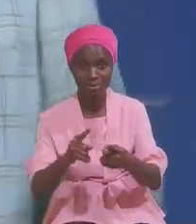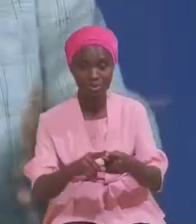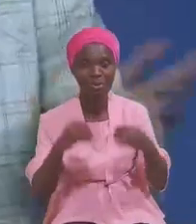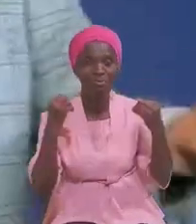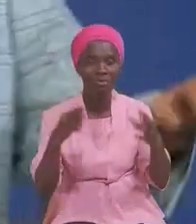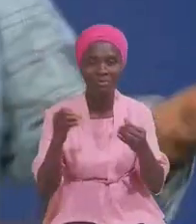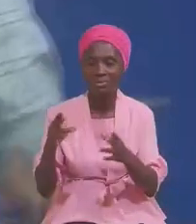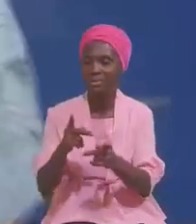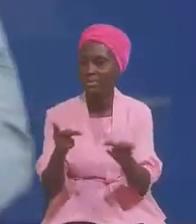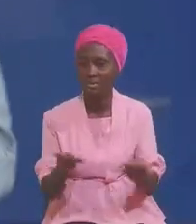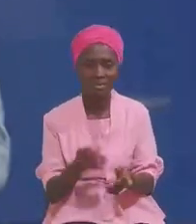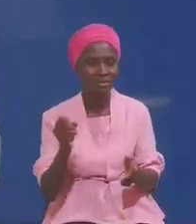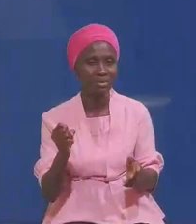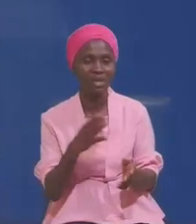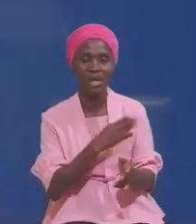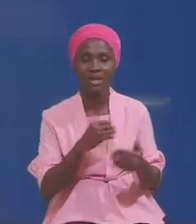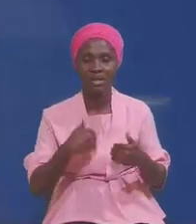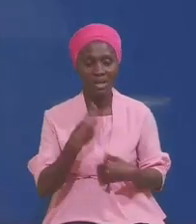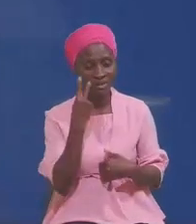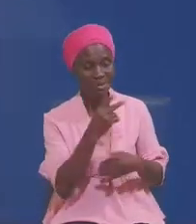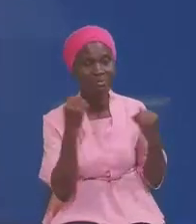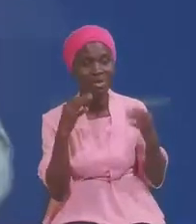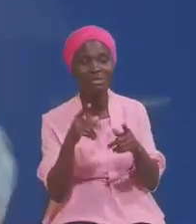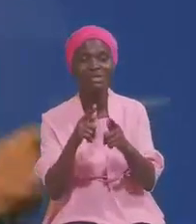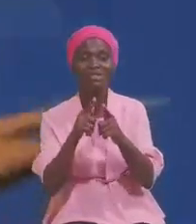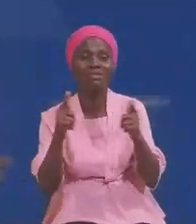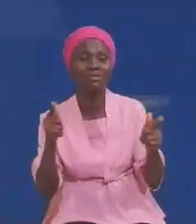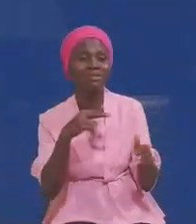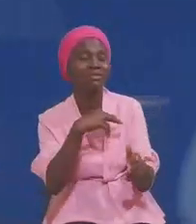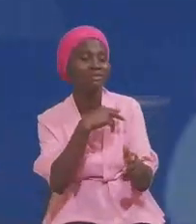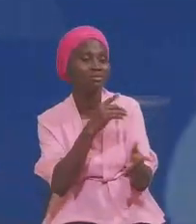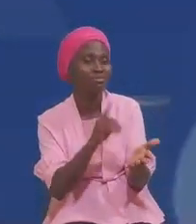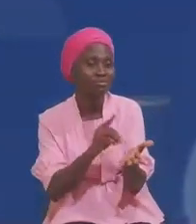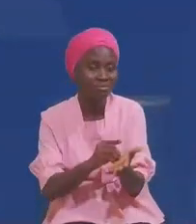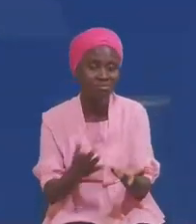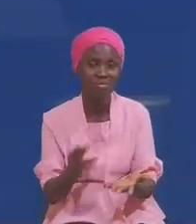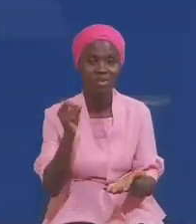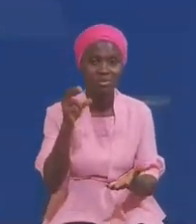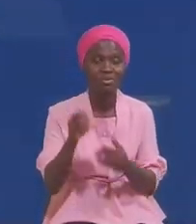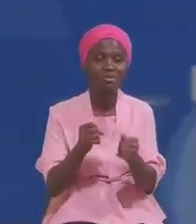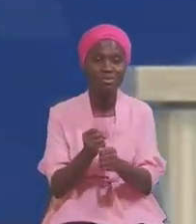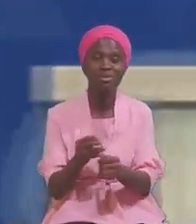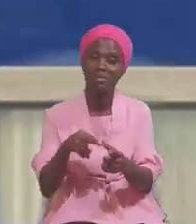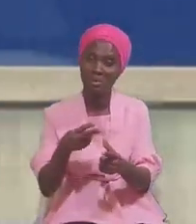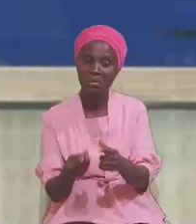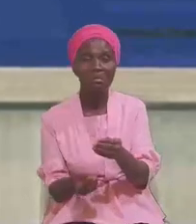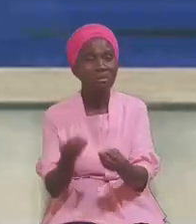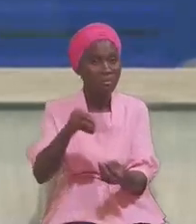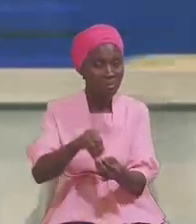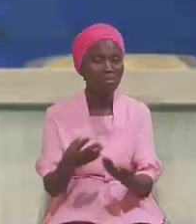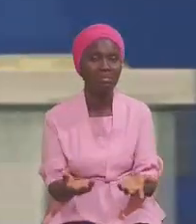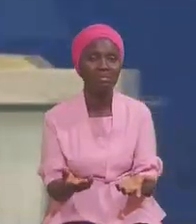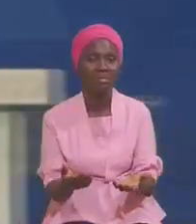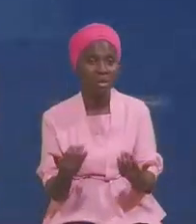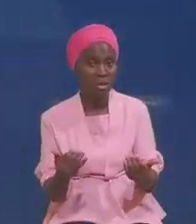lieux et a vu beaucoup de grands médecins, 12 ans et plus.